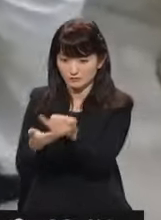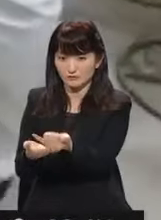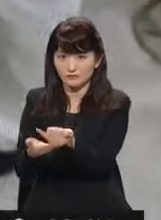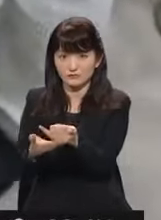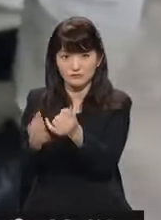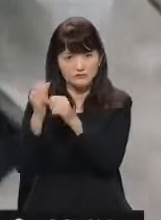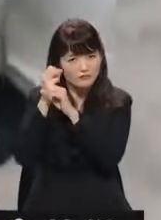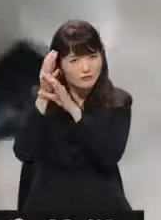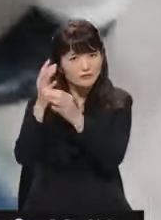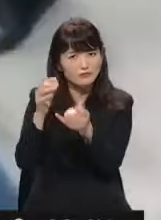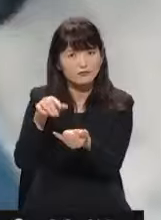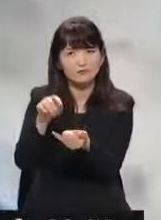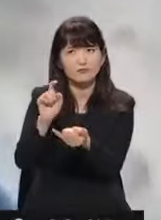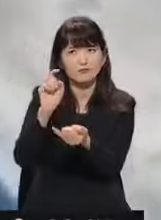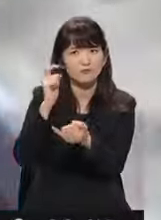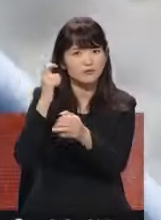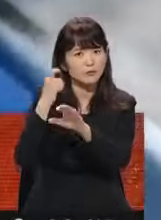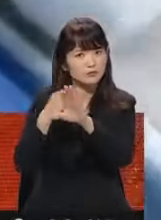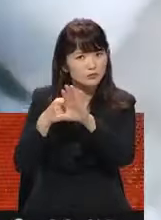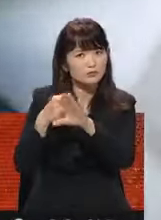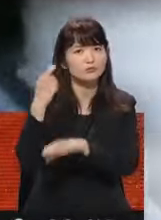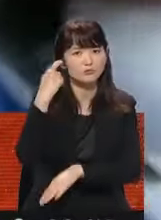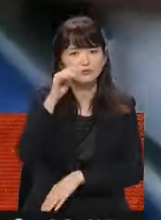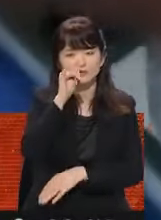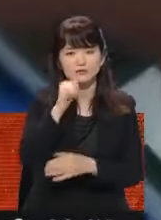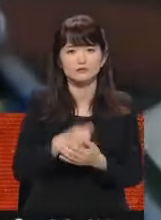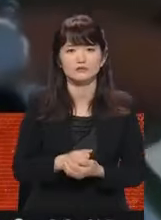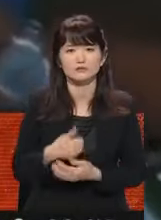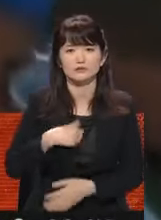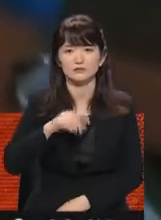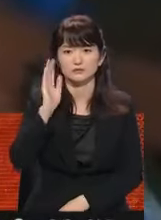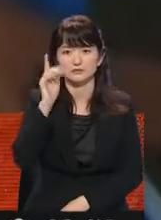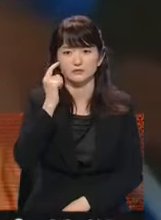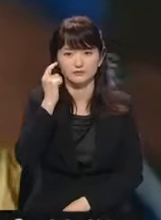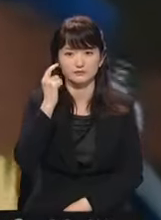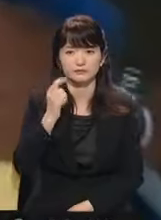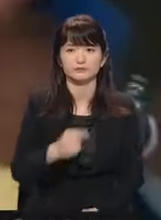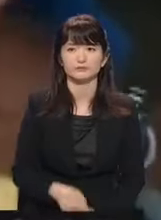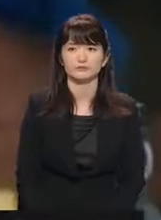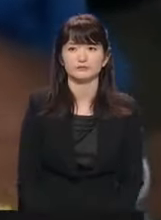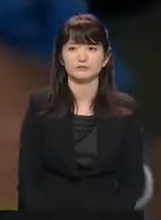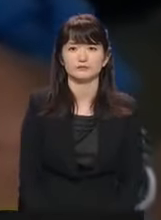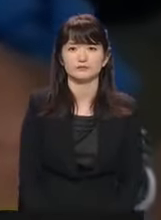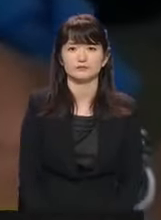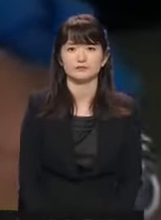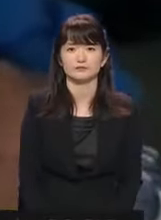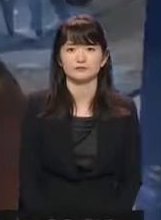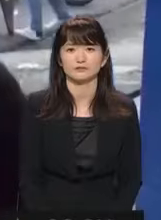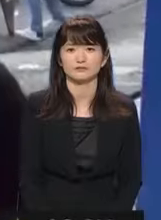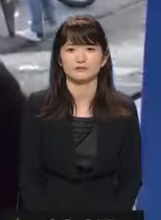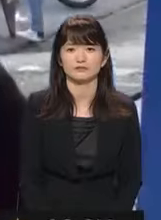어딘가 똑똑한 소리가 들렸고요. 아들 이야기를 한번 들어보실까요?